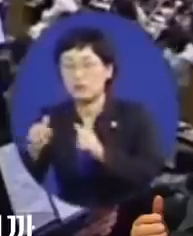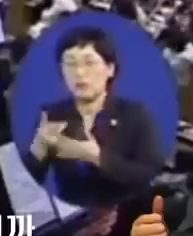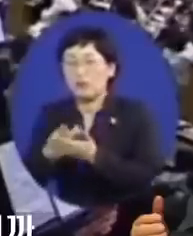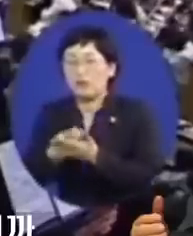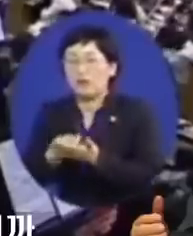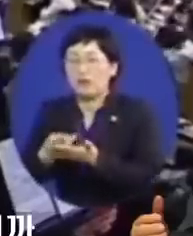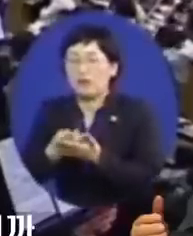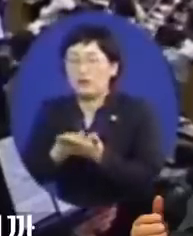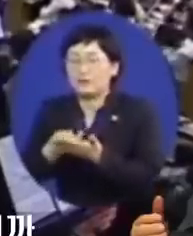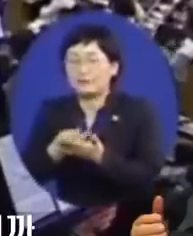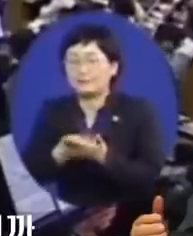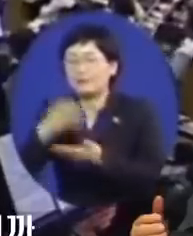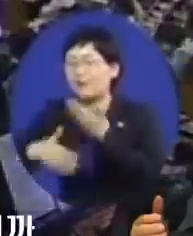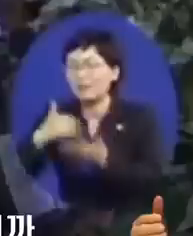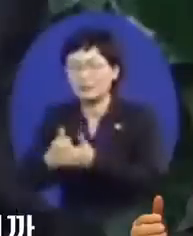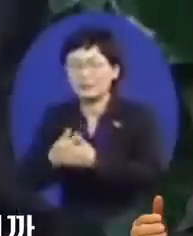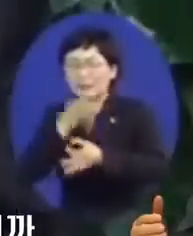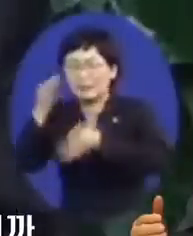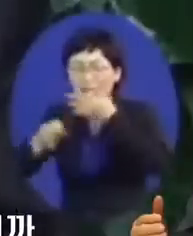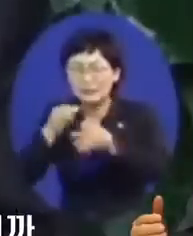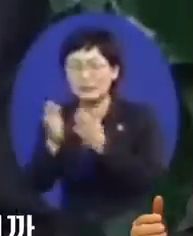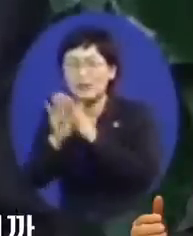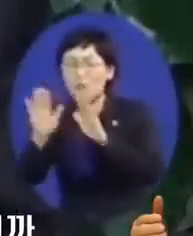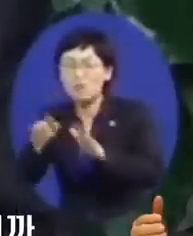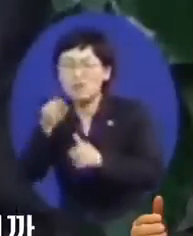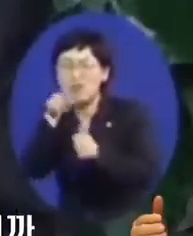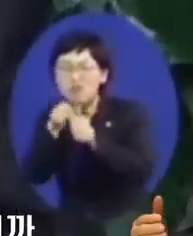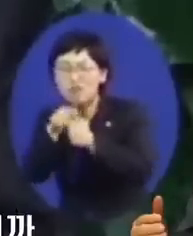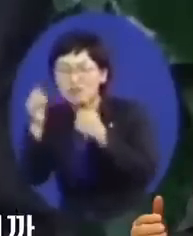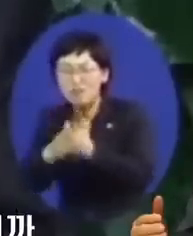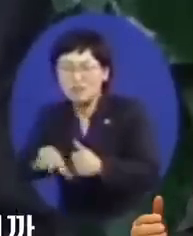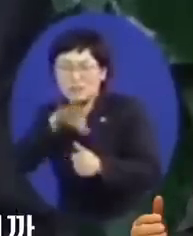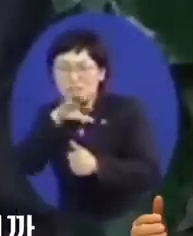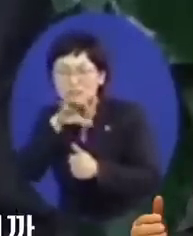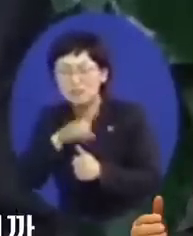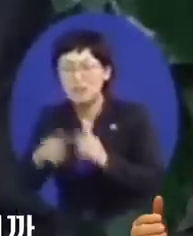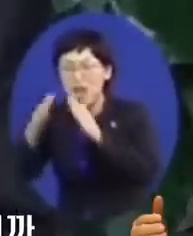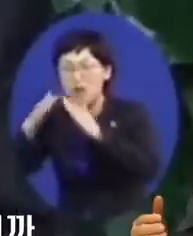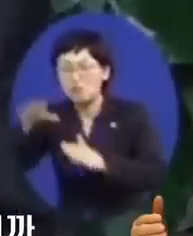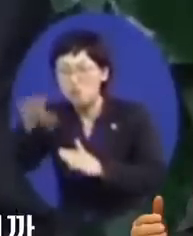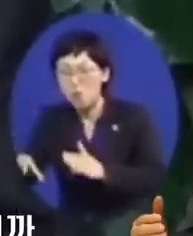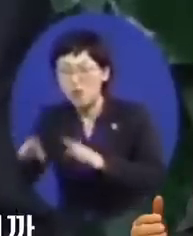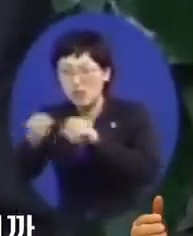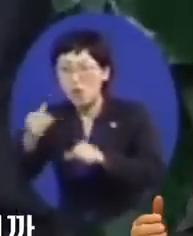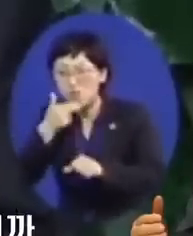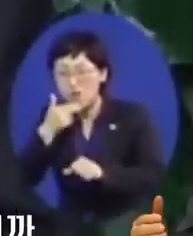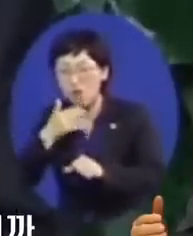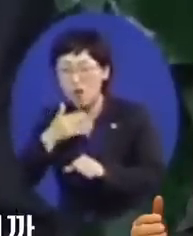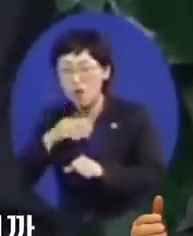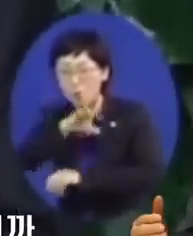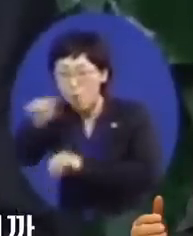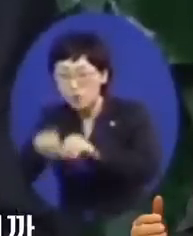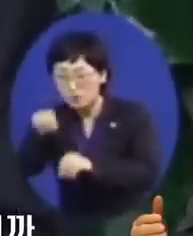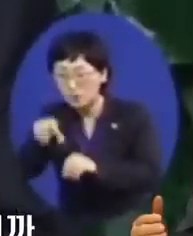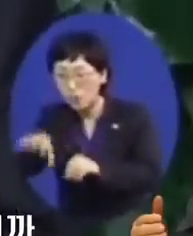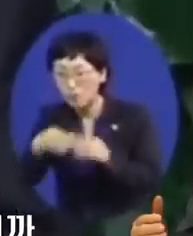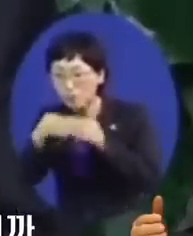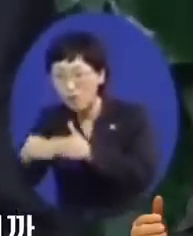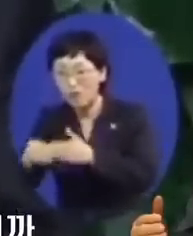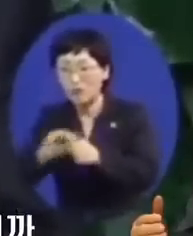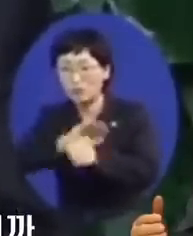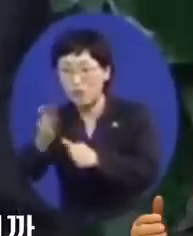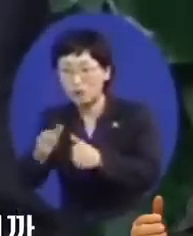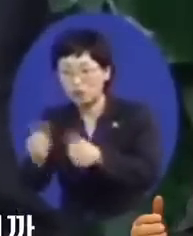발부둥을 치고 하나님께 부르짖고 모세를 원망해서 애굽의 장지가 없어 우리를 이곳에 끌어내어 죽게 만드는가,